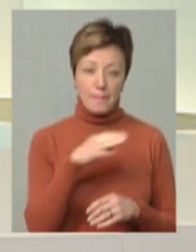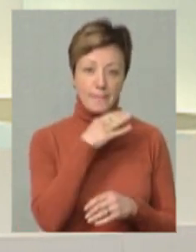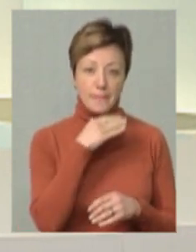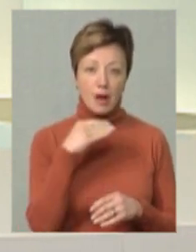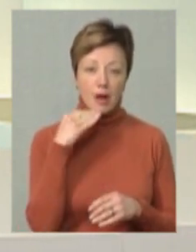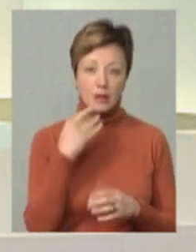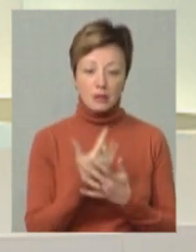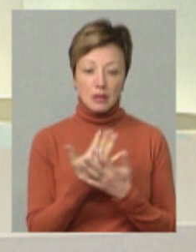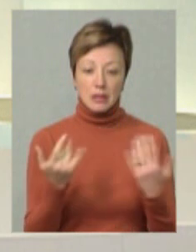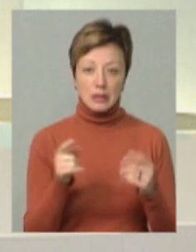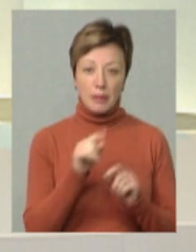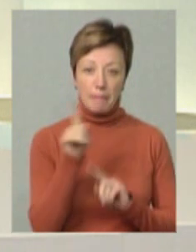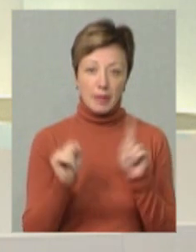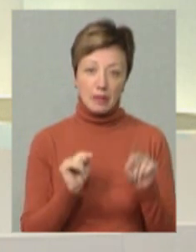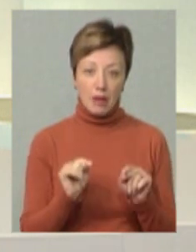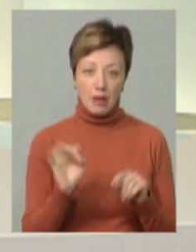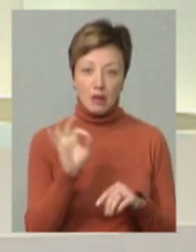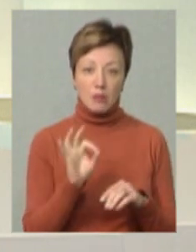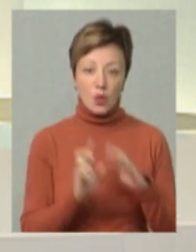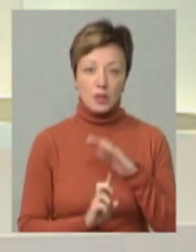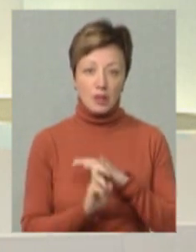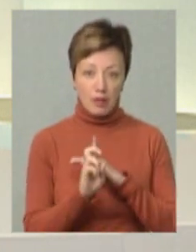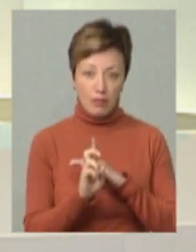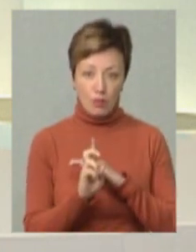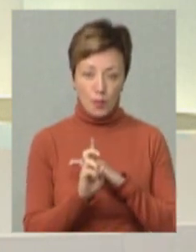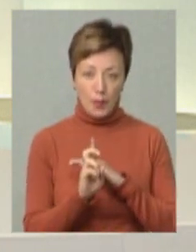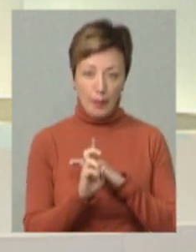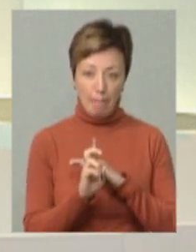багато різних питань відносно церкви,